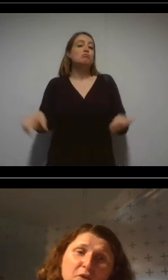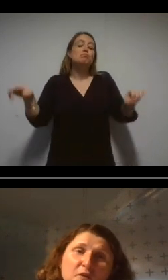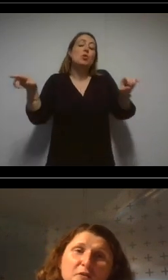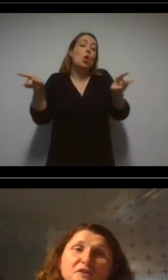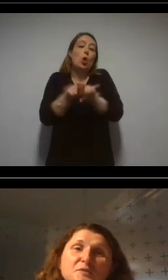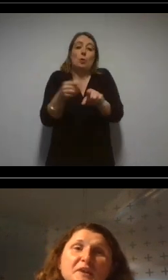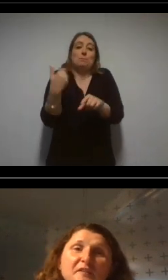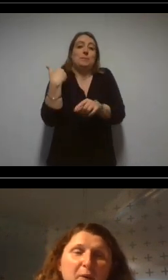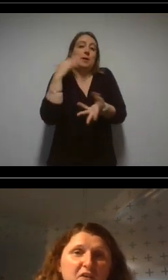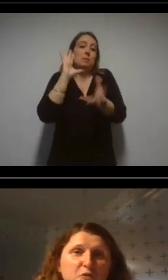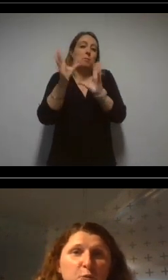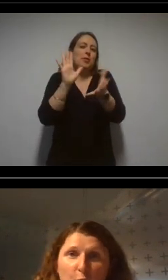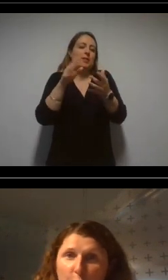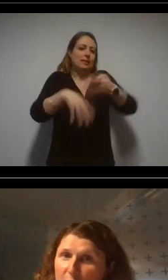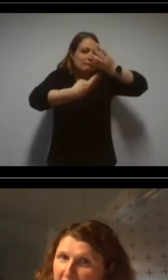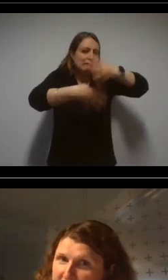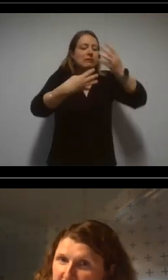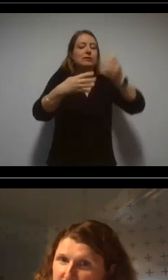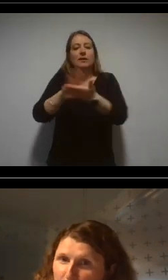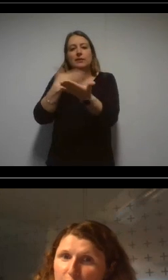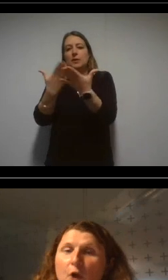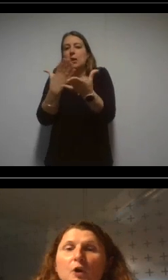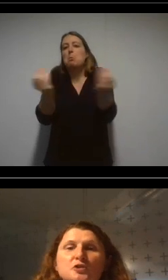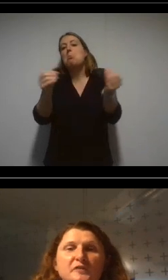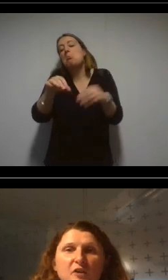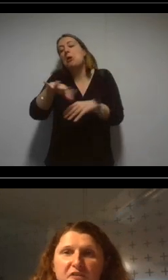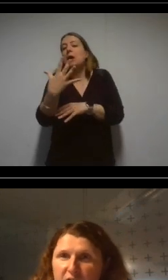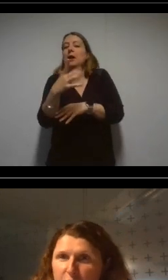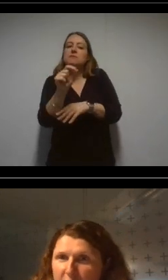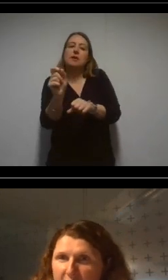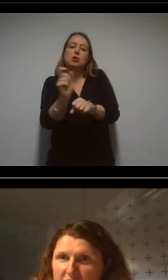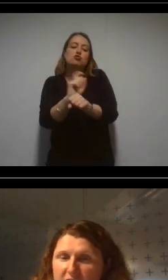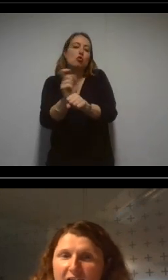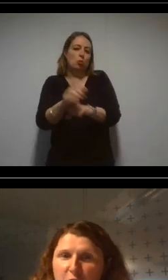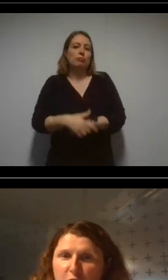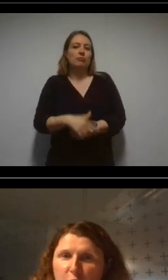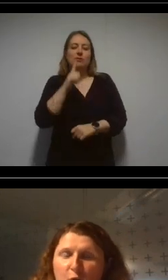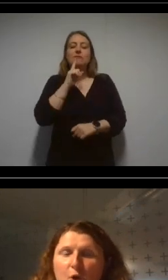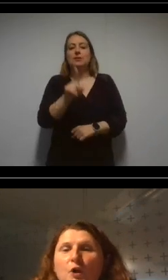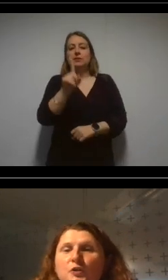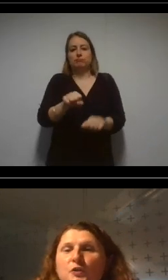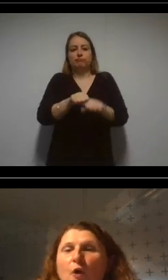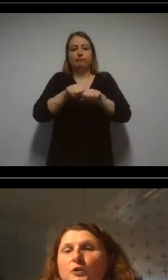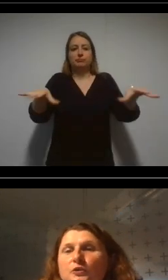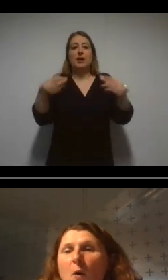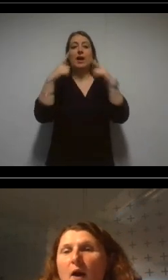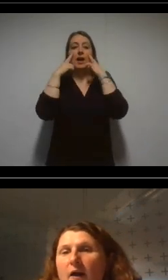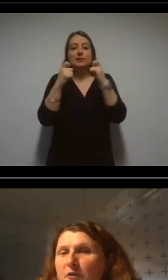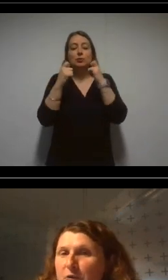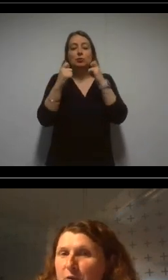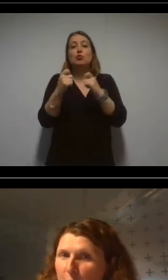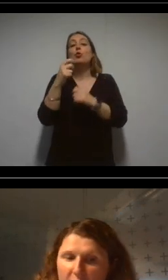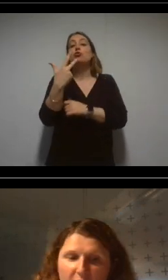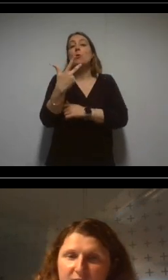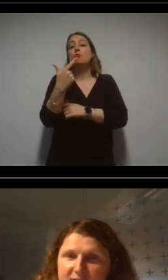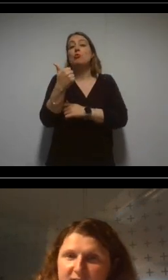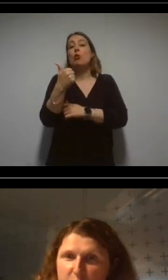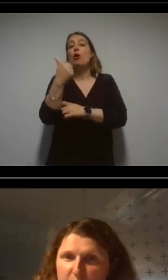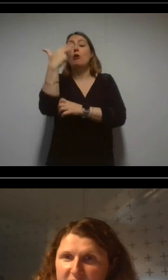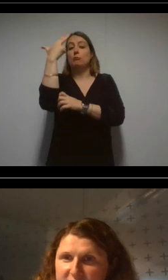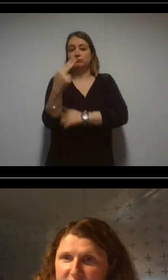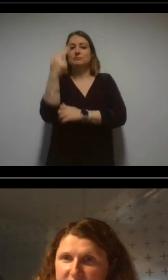risque de ne plus avoir Vélotipi interprétation pendant 15-20 secondes. Je vais lancer le sondage. Attention, dans 3, 2,